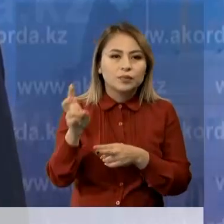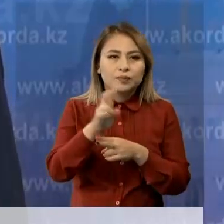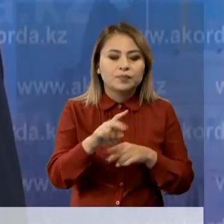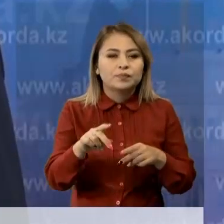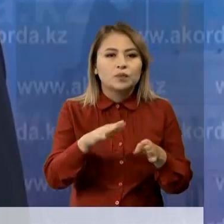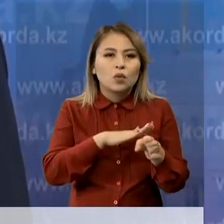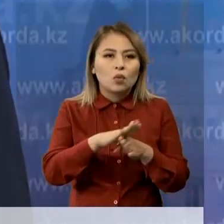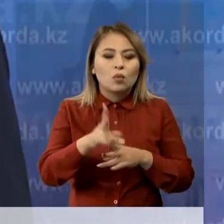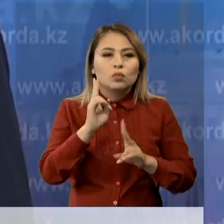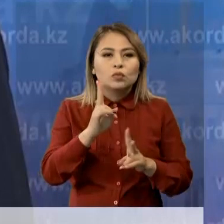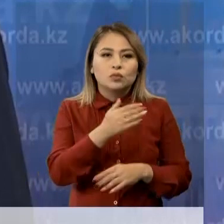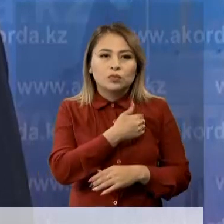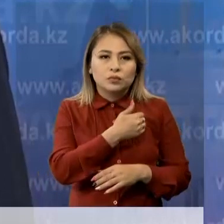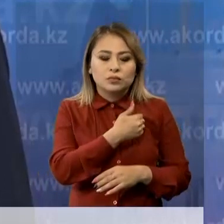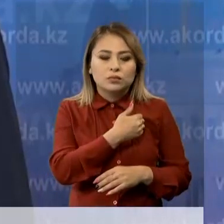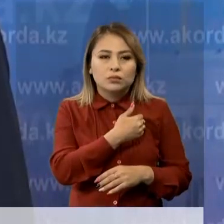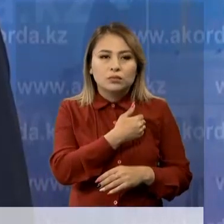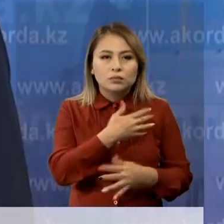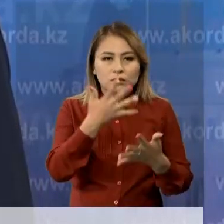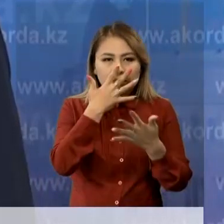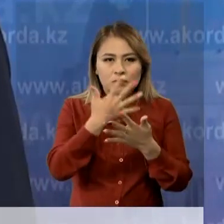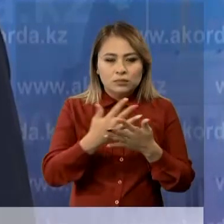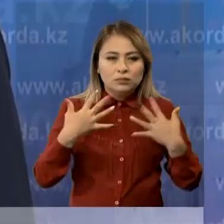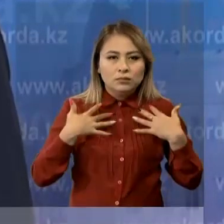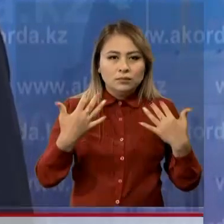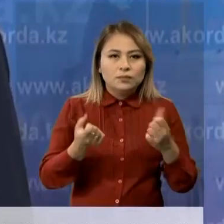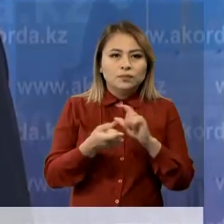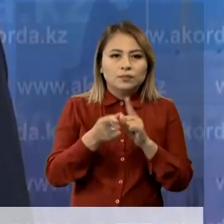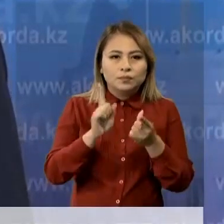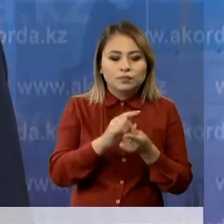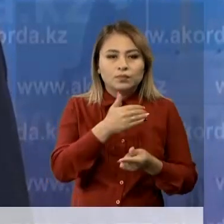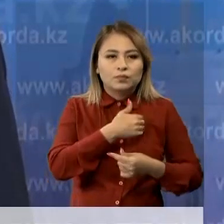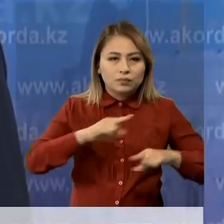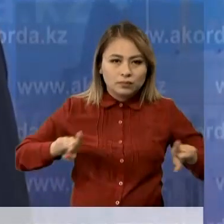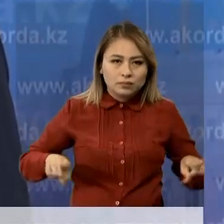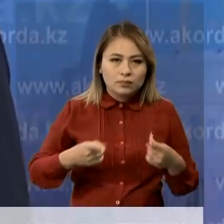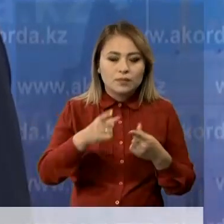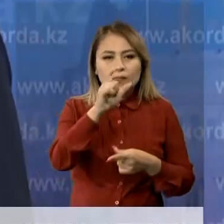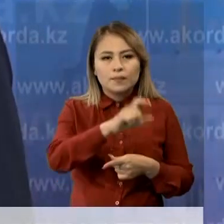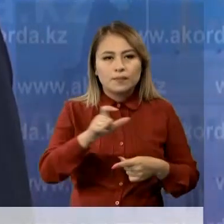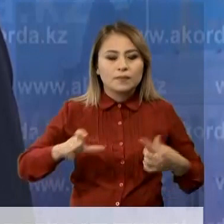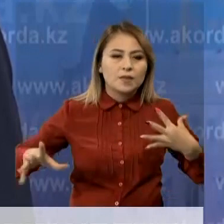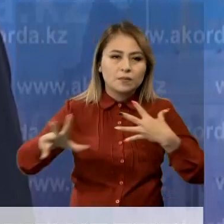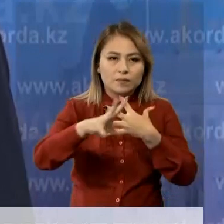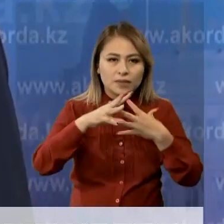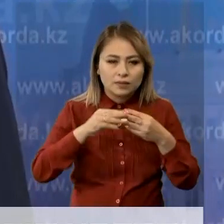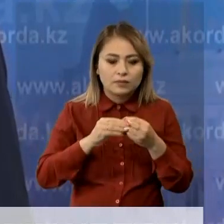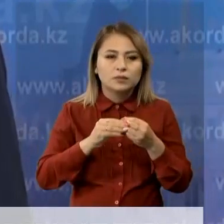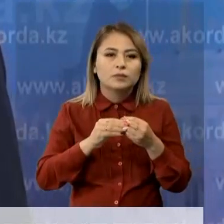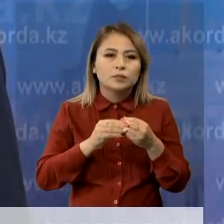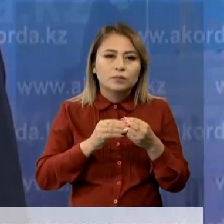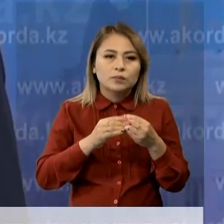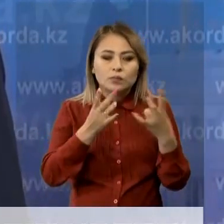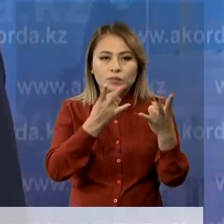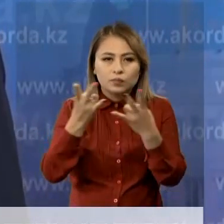шомылған деушілермен өзінің денсаулығын түзеп, әл-ауқатын көтерем деген азаматтармен бірге бұл